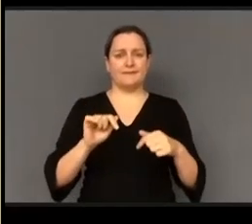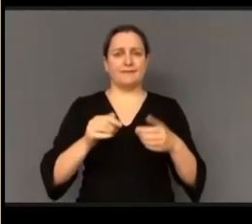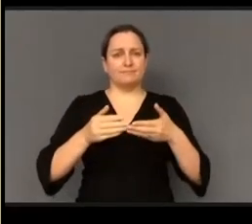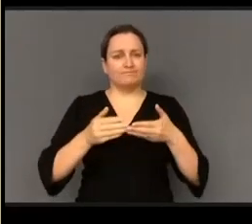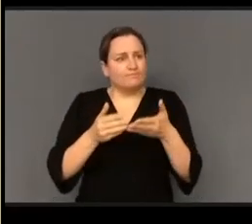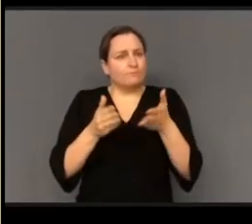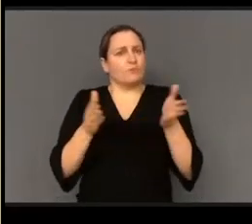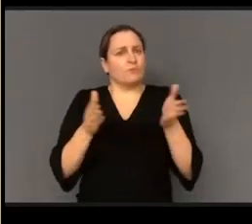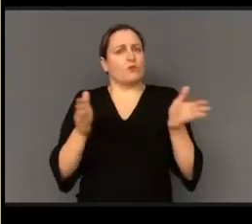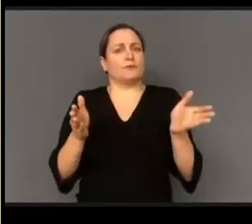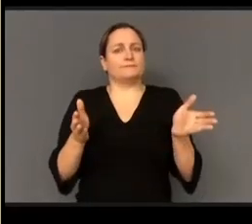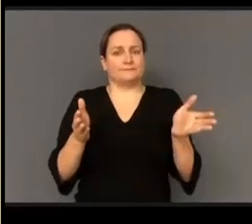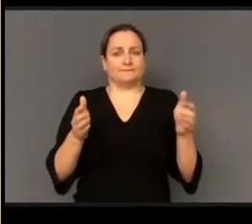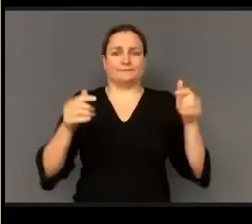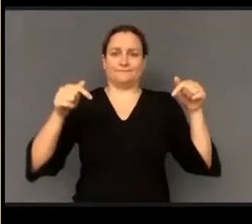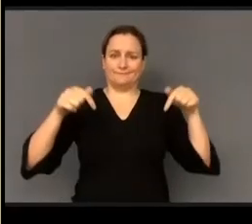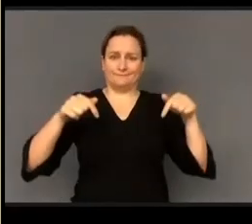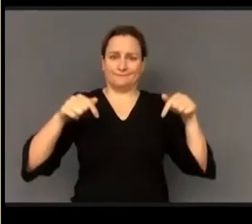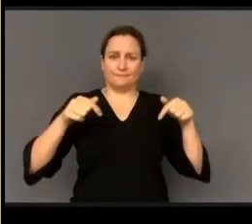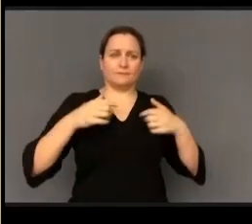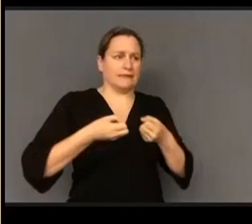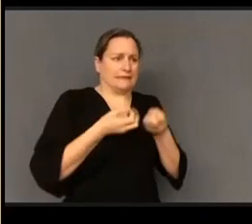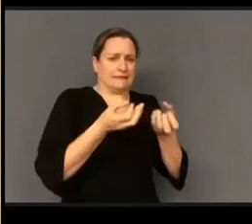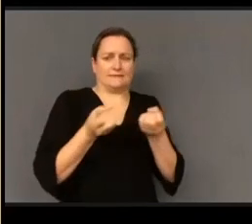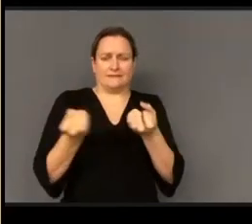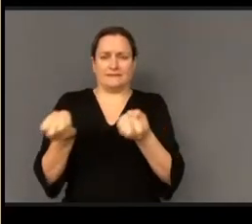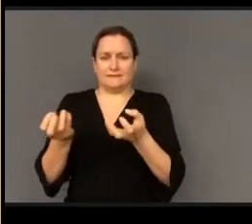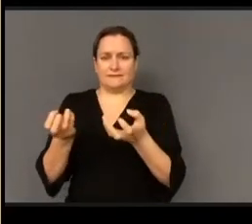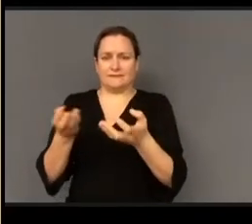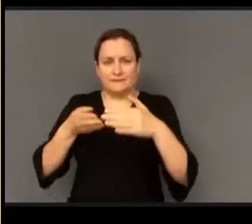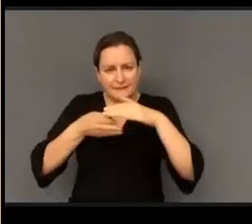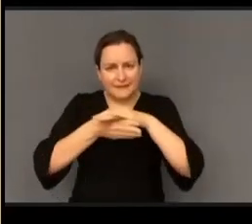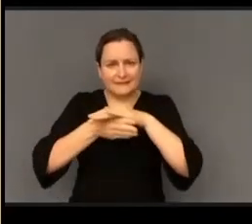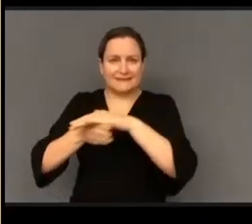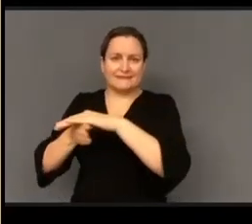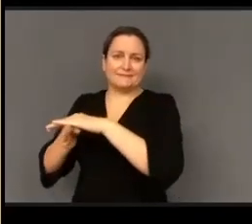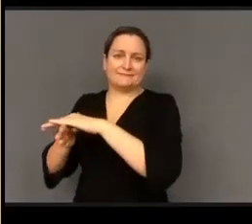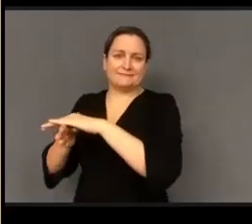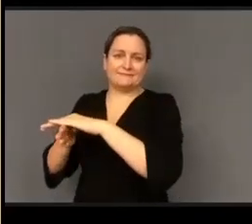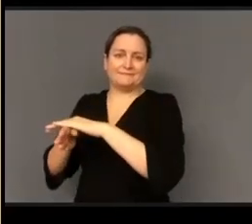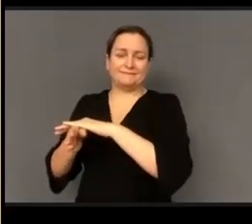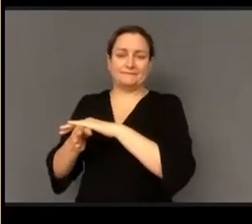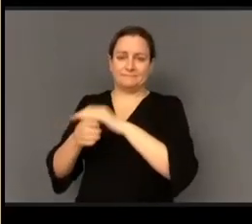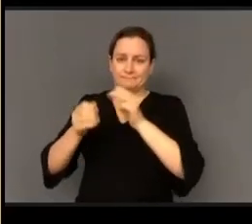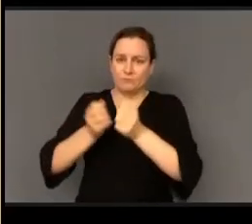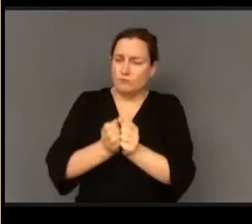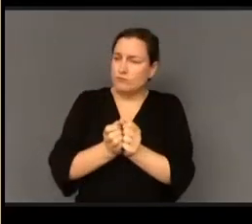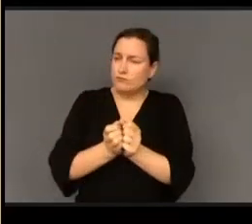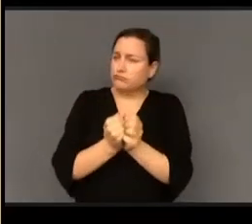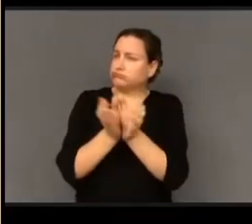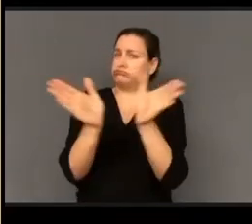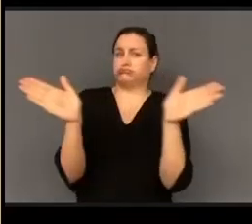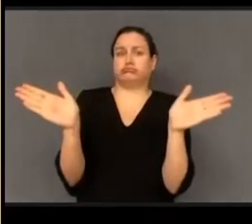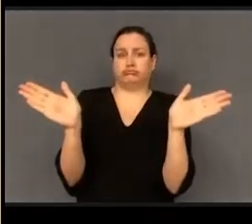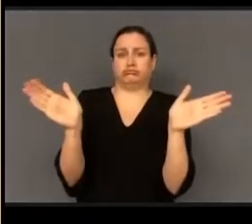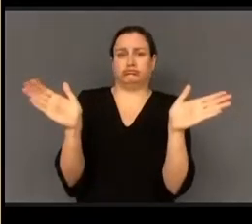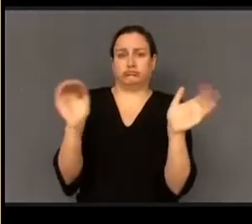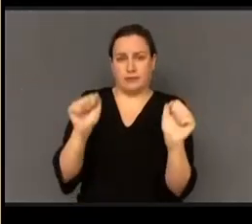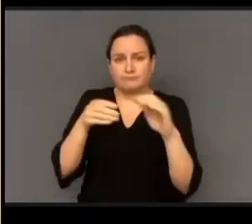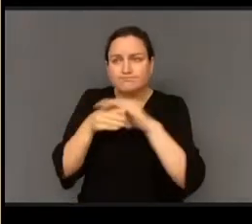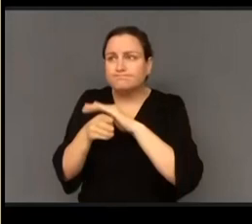permettant l'accès à l'information et aux services qui vont au-delà des contraintes de temps et d'espace.